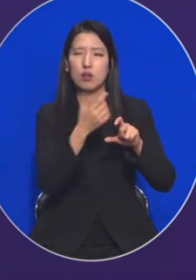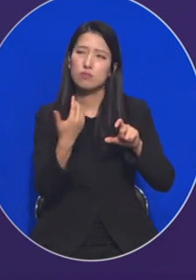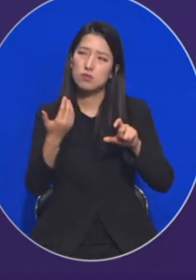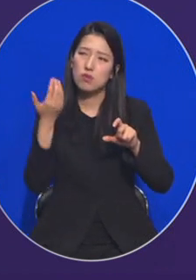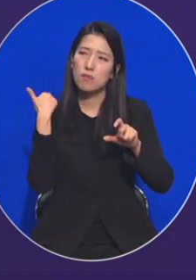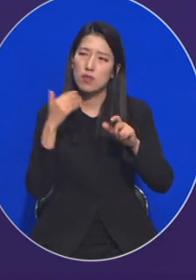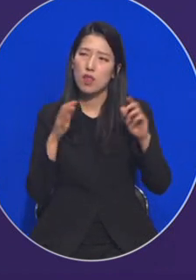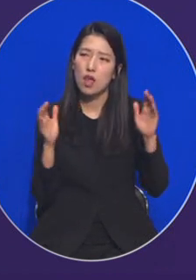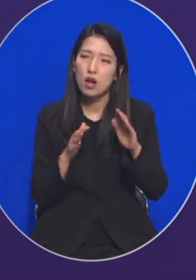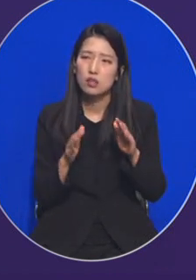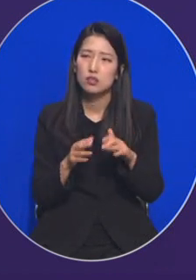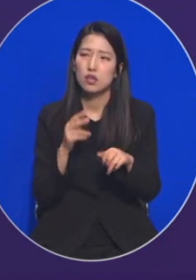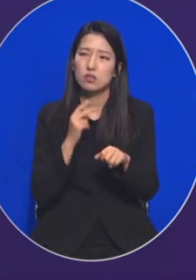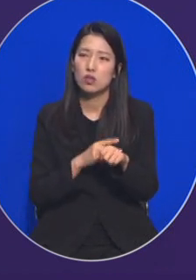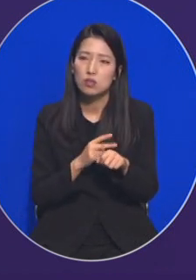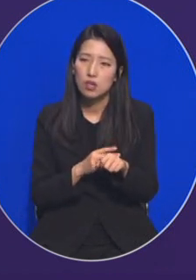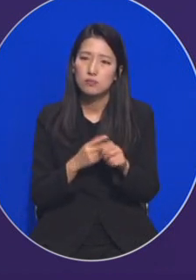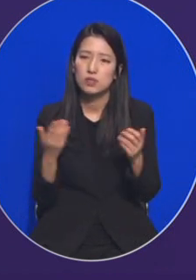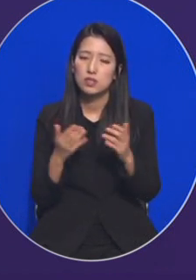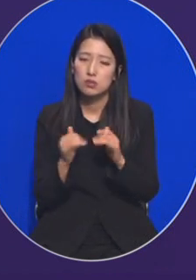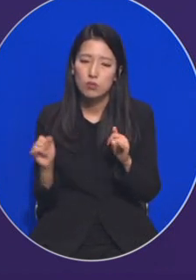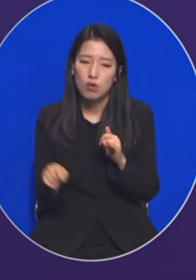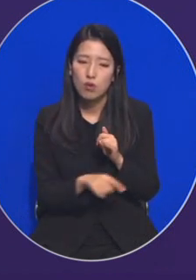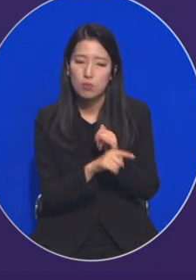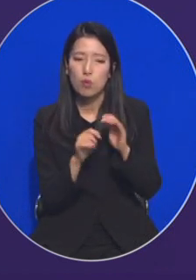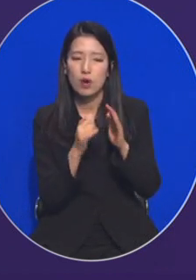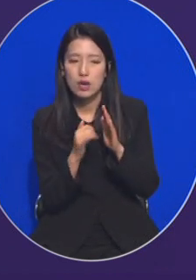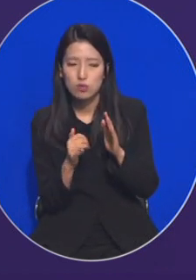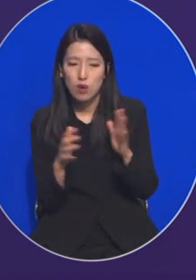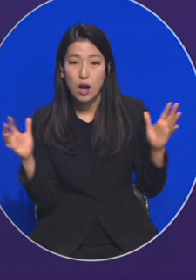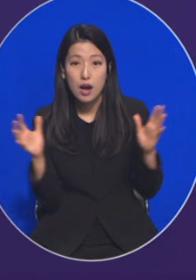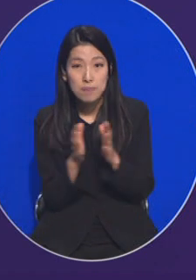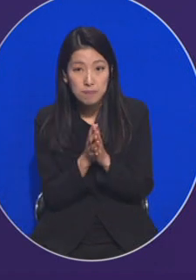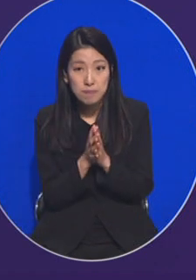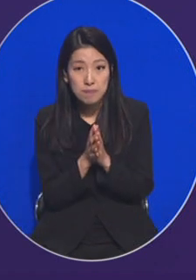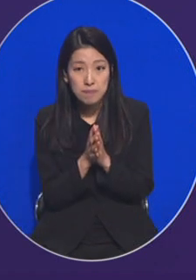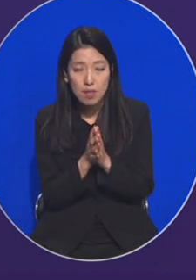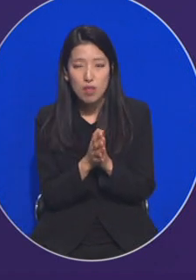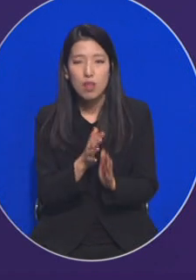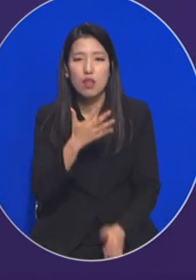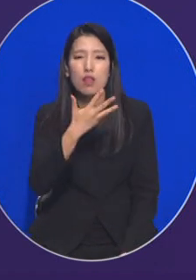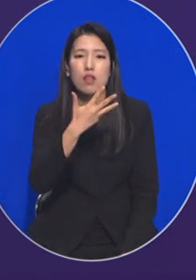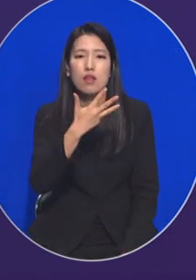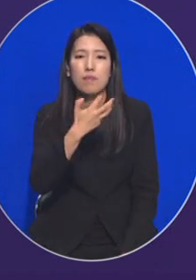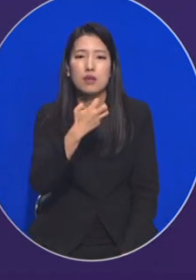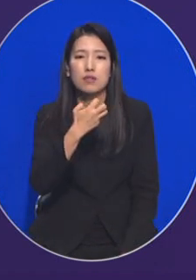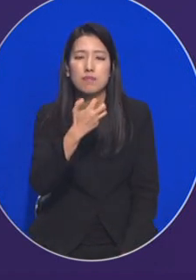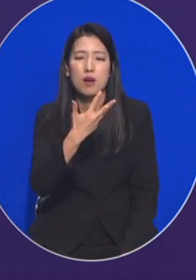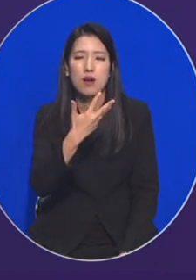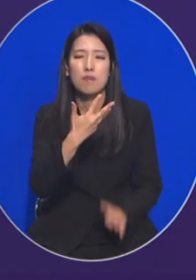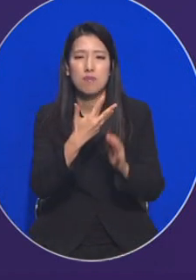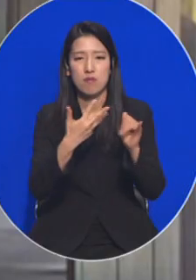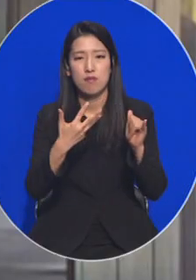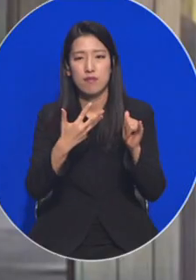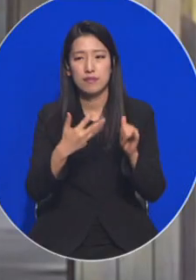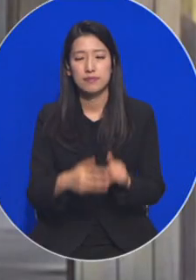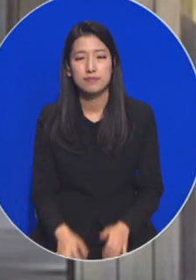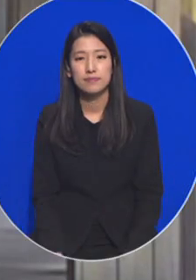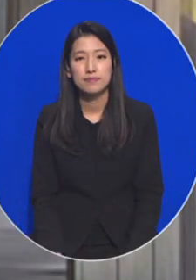69명 과학원 직원 2명 가족과 지인 등 지금까지 총 88명이 없진 자가 발생했습니다